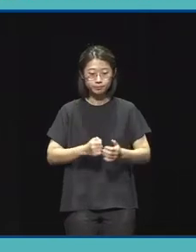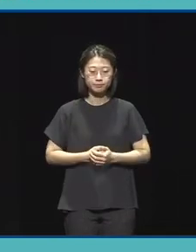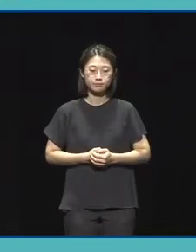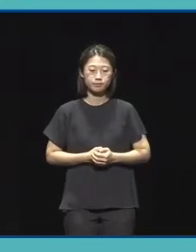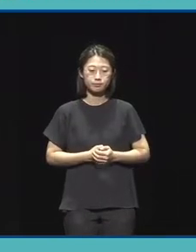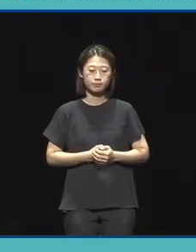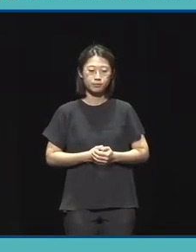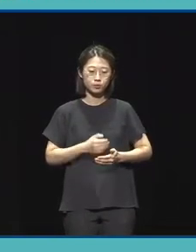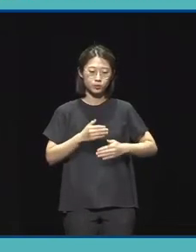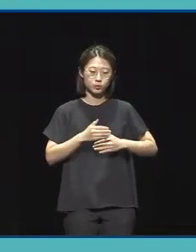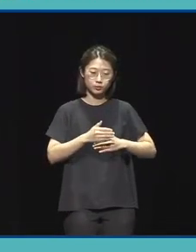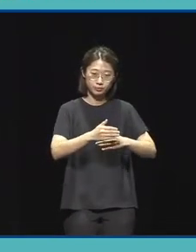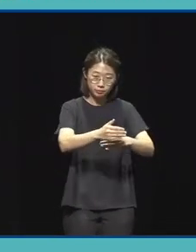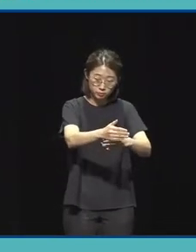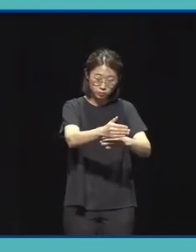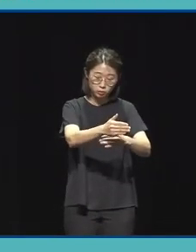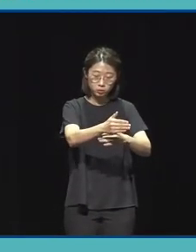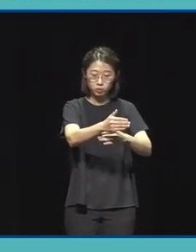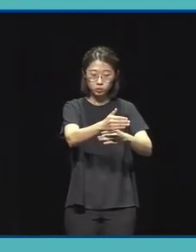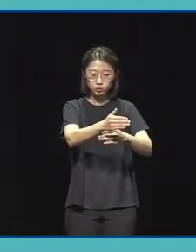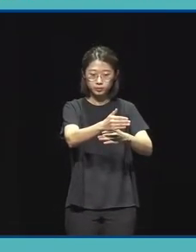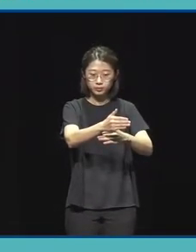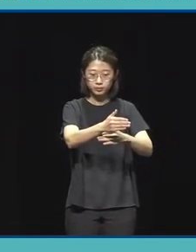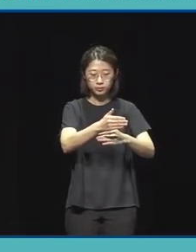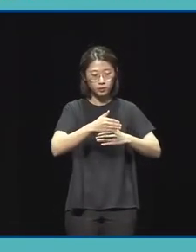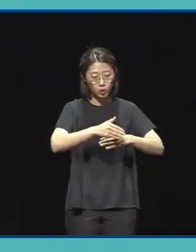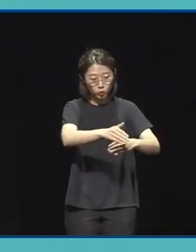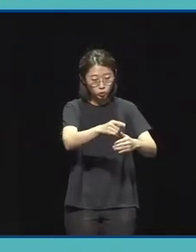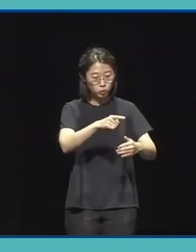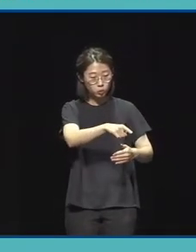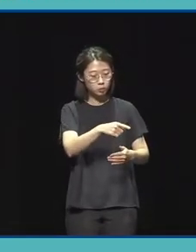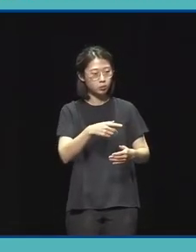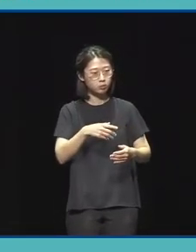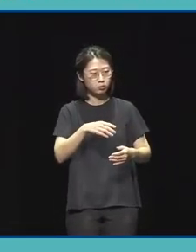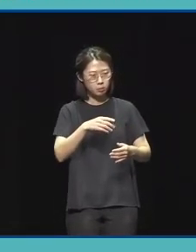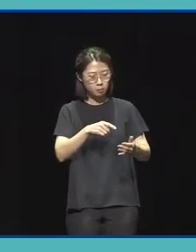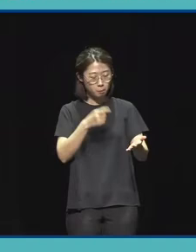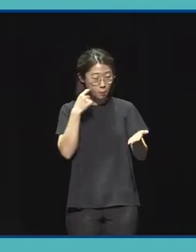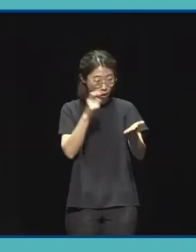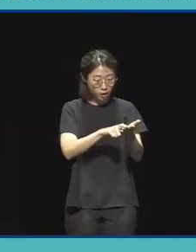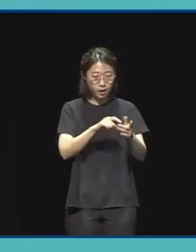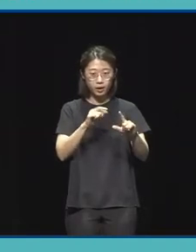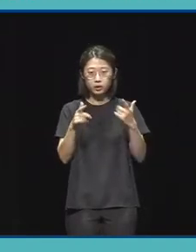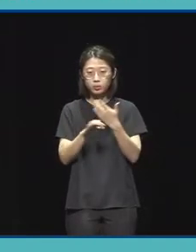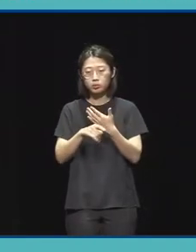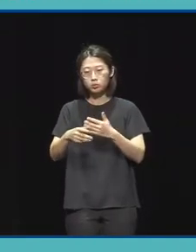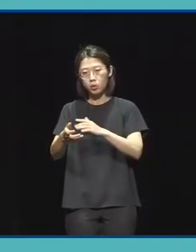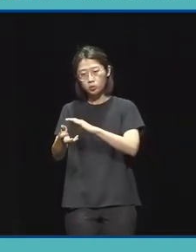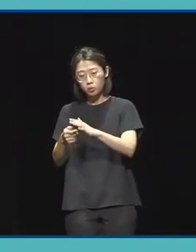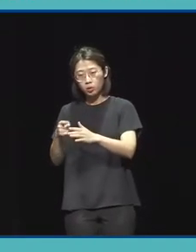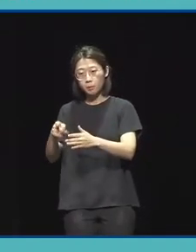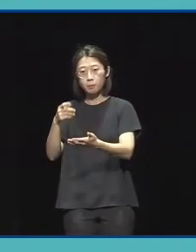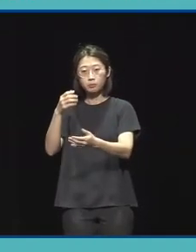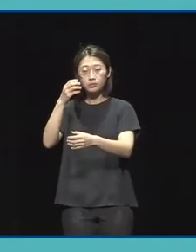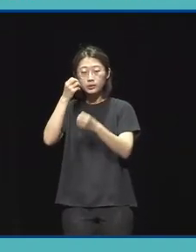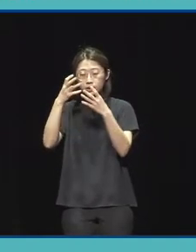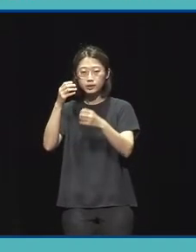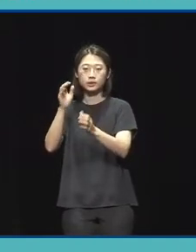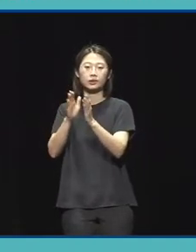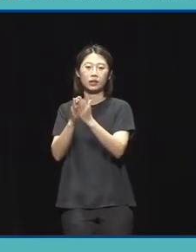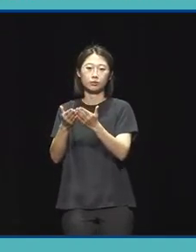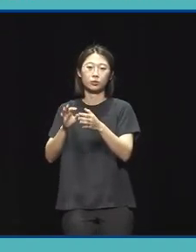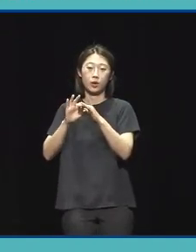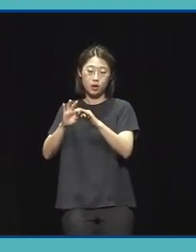과정을 거치거나 아니면 민간에서 스스로 그런 과정들을 거쳐서 준비된 우수한 신작들에 대해서 지원을